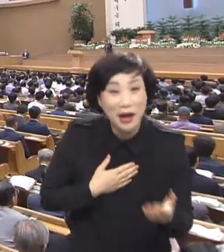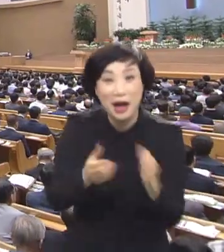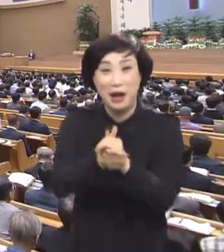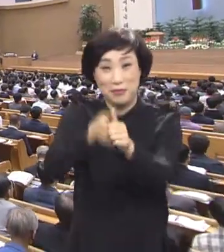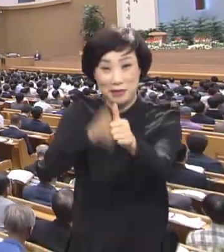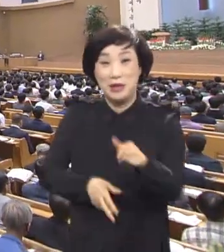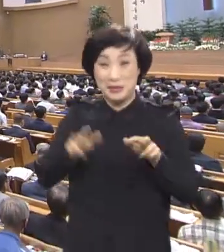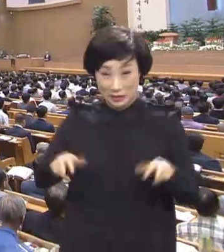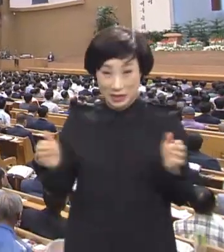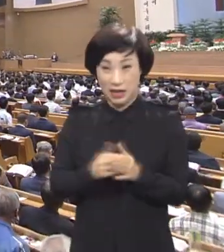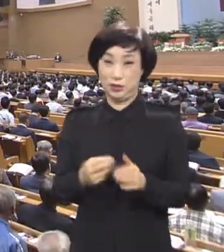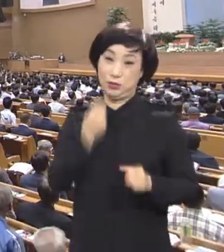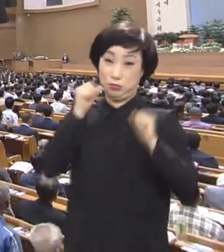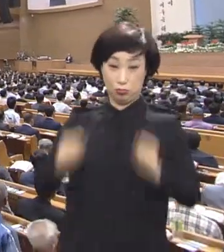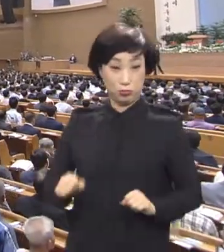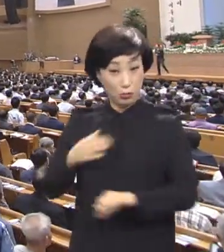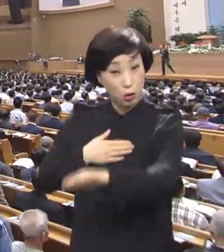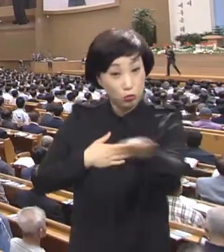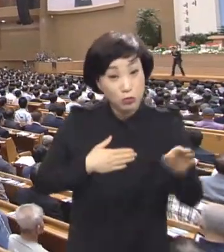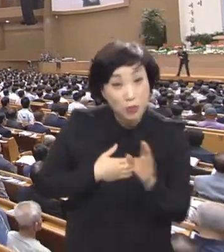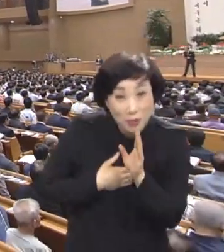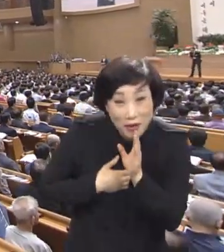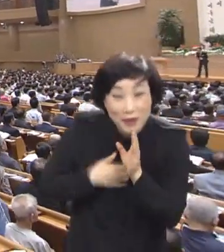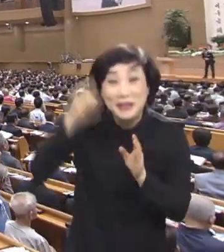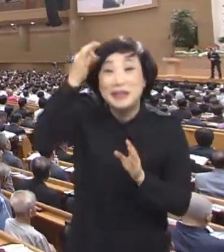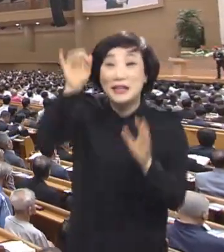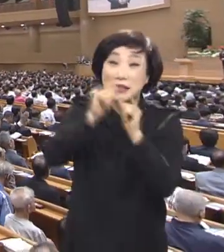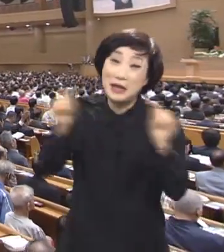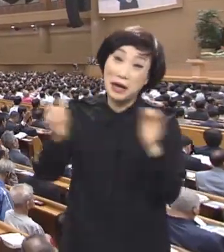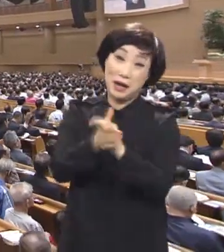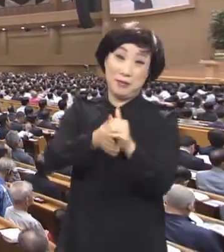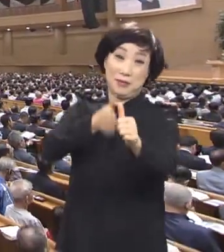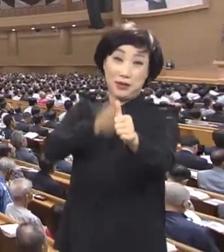지금까지 생존한다는 사실을 인정하면 하면 하십니다